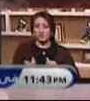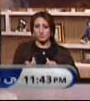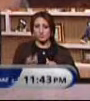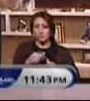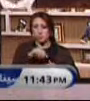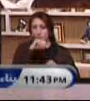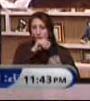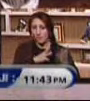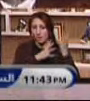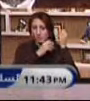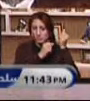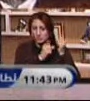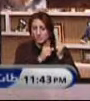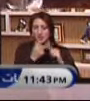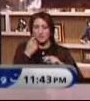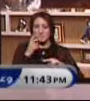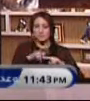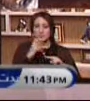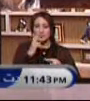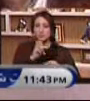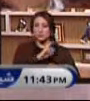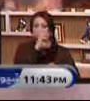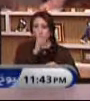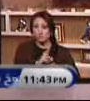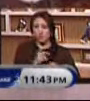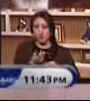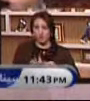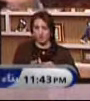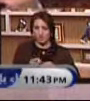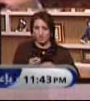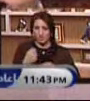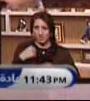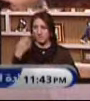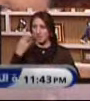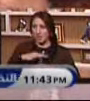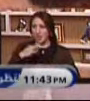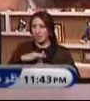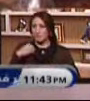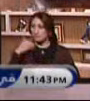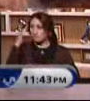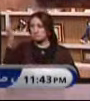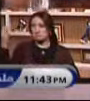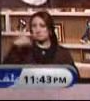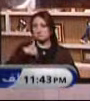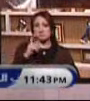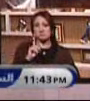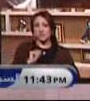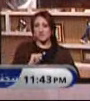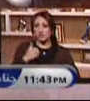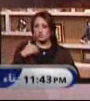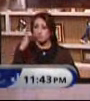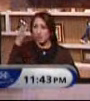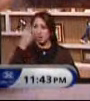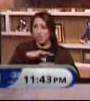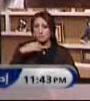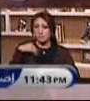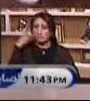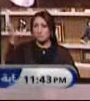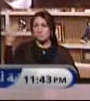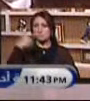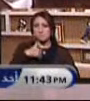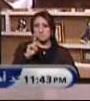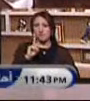الله ان اهلي ابو هريرة ان اهلي اصلهم ويقطعونني، اقترب منه يبتعدون عني، واحسن اليهم